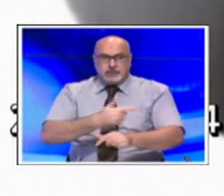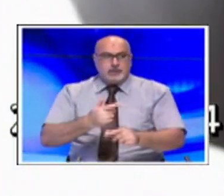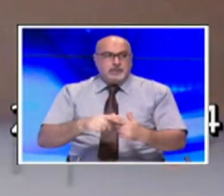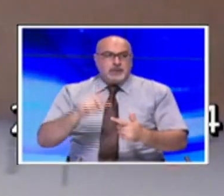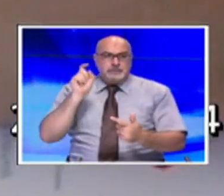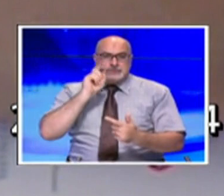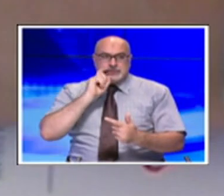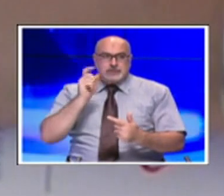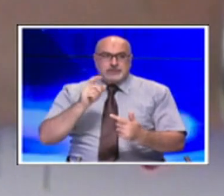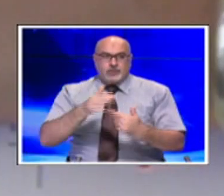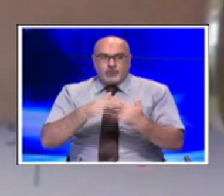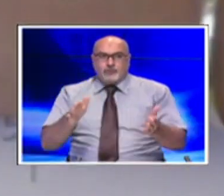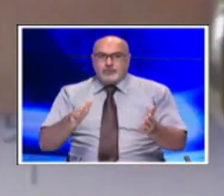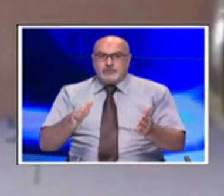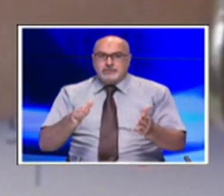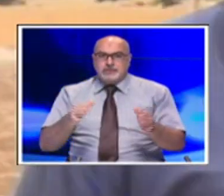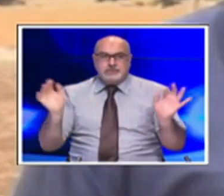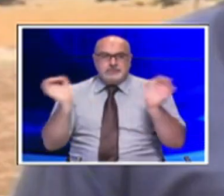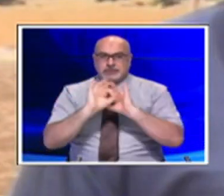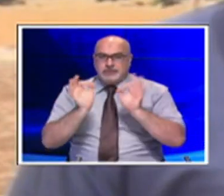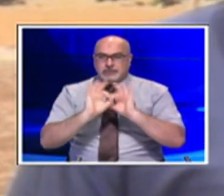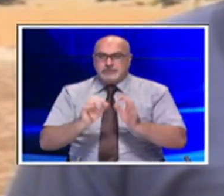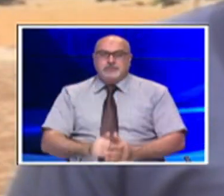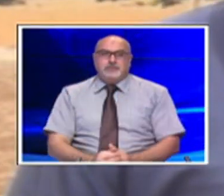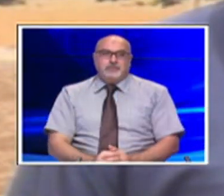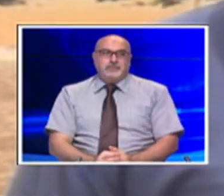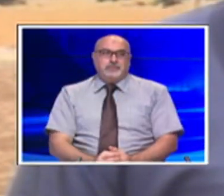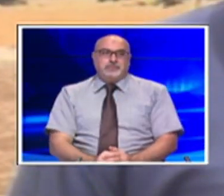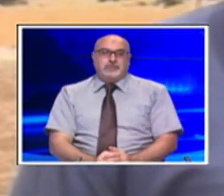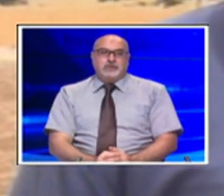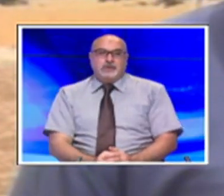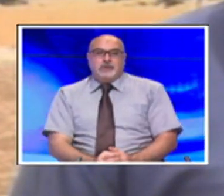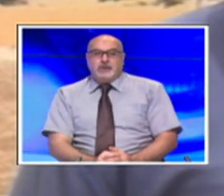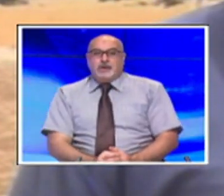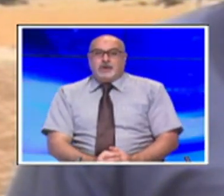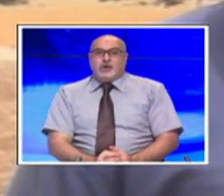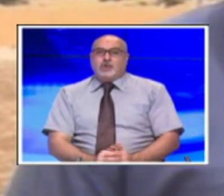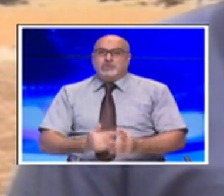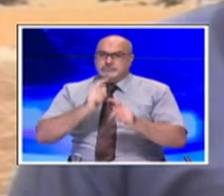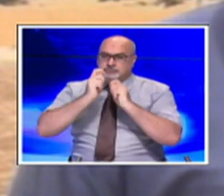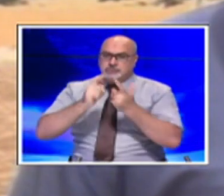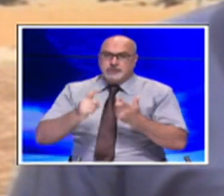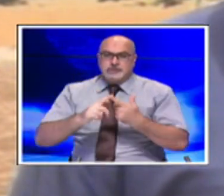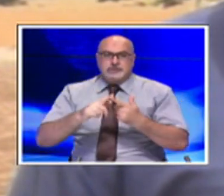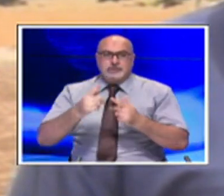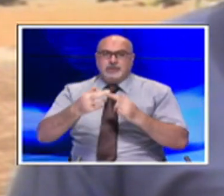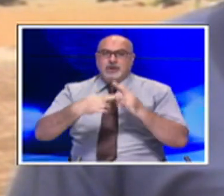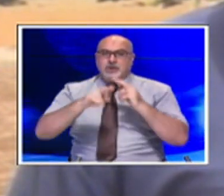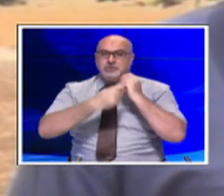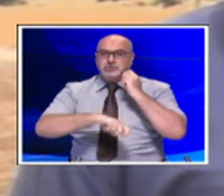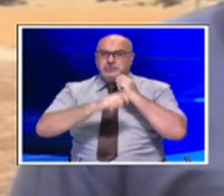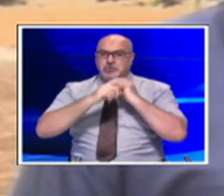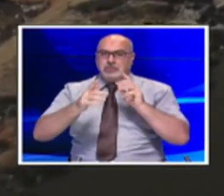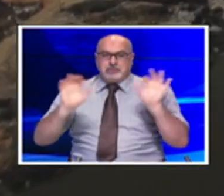جاءوا فتحوها هضرنا ليهم وما كان والو. كي هضرنا ليهم قلنا ورنا فرملي قالوا دوك نرجعوا لكم السمانة نرجعوا من